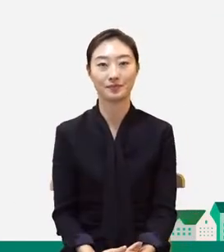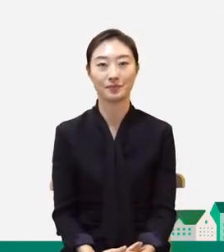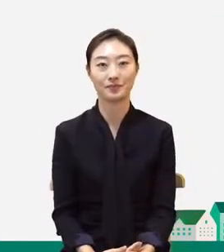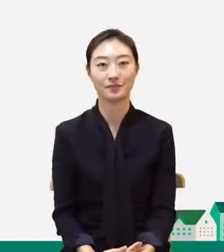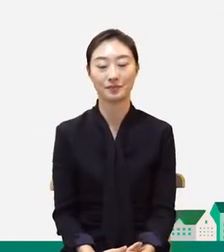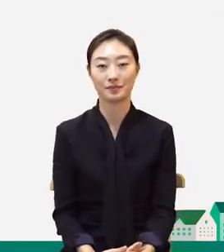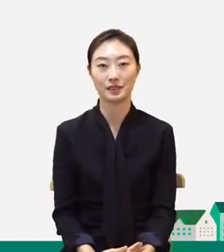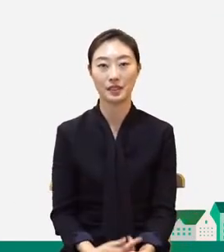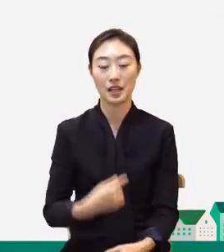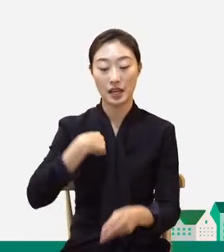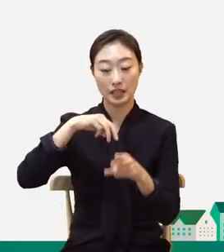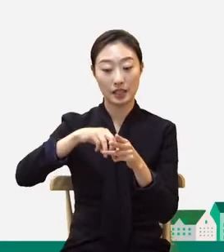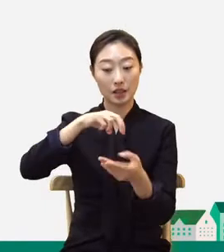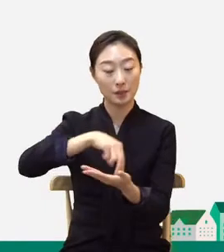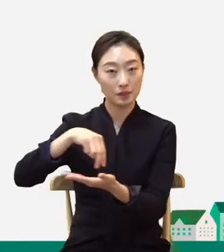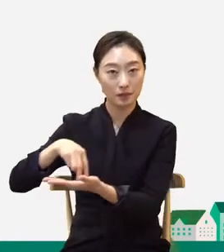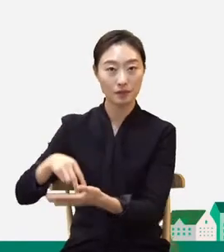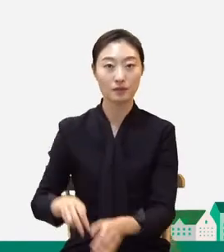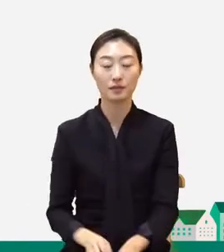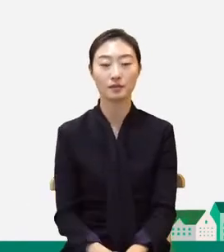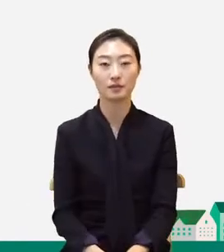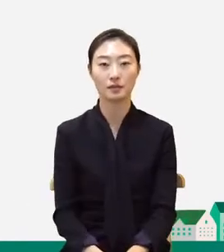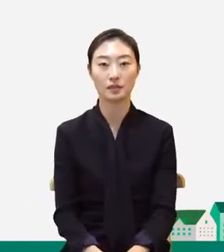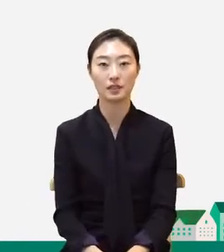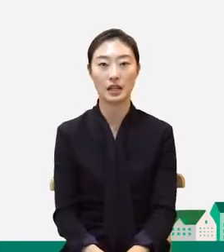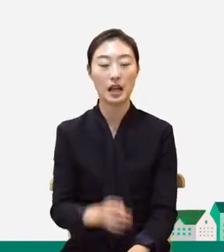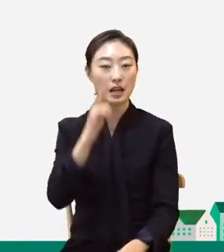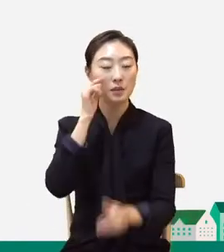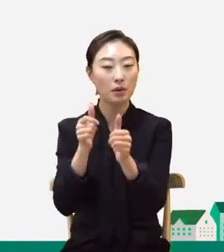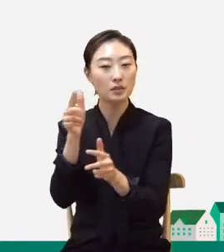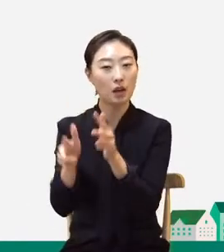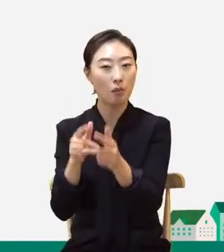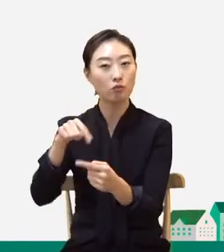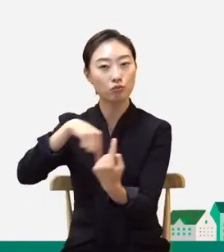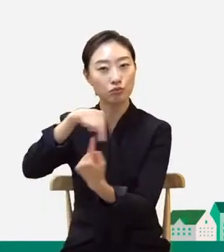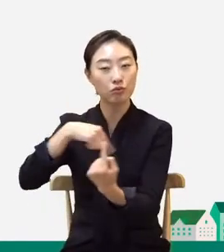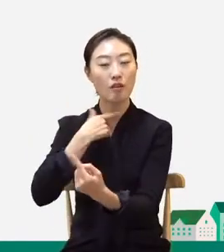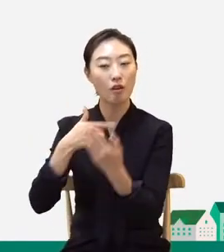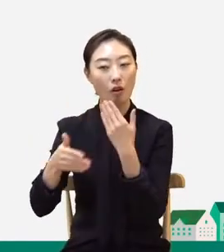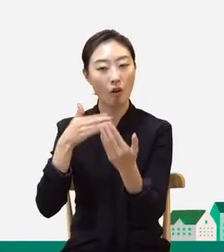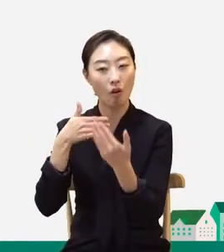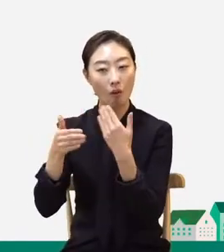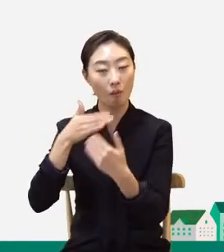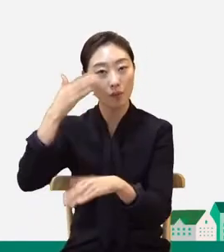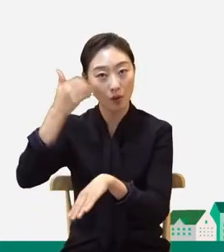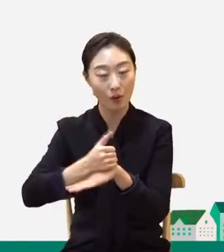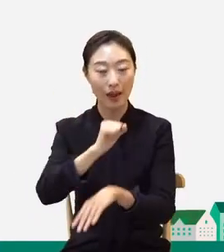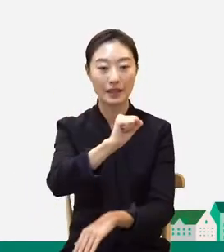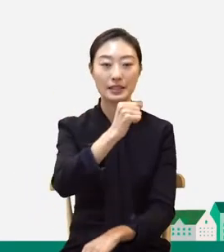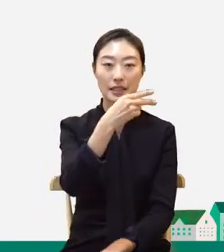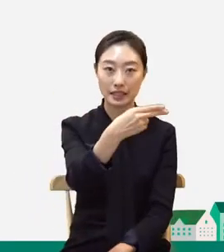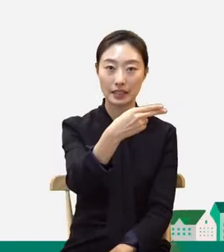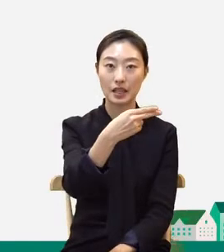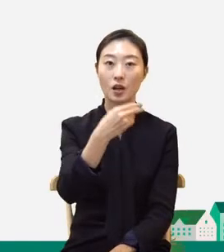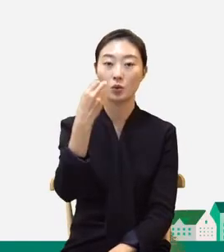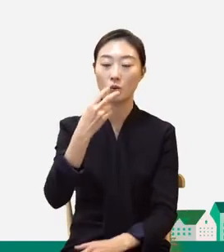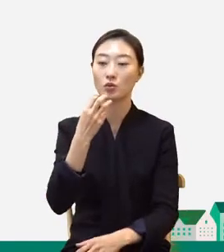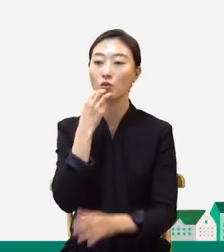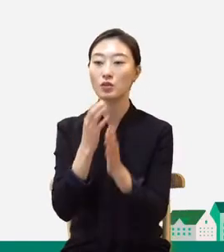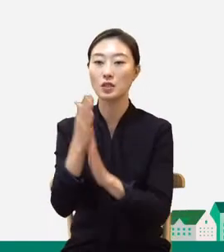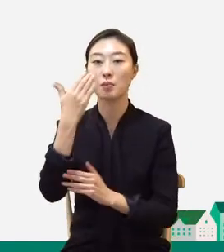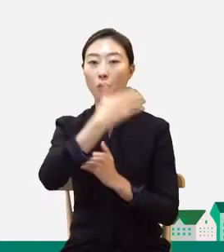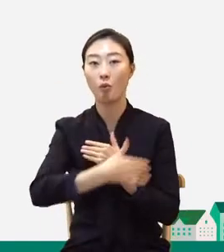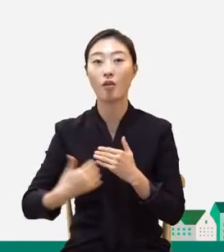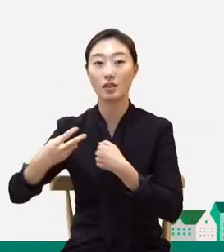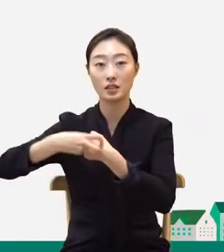그래서 저희 센터에서는 이제 시범사업 운영했던 경험들을 바탕으로 SH와 서울시 보건의료정책과